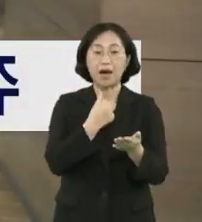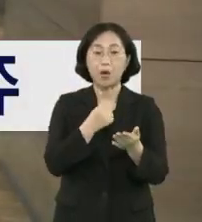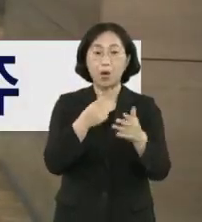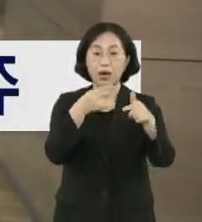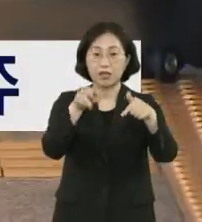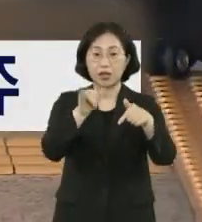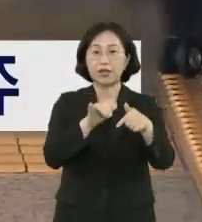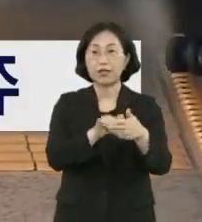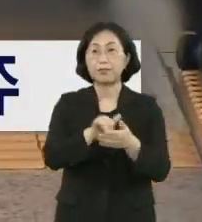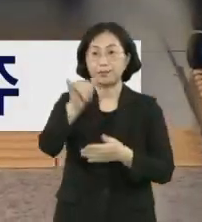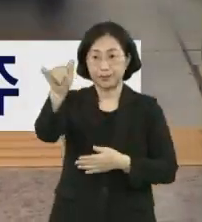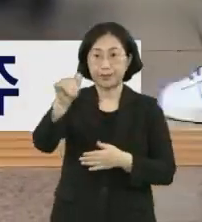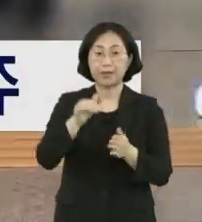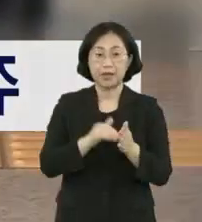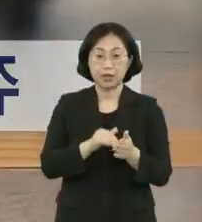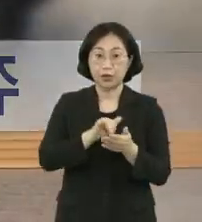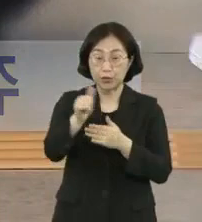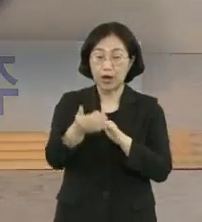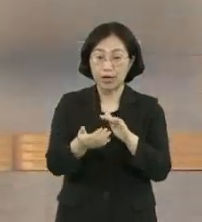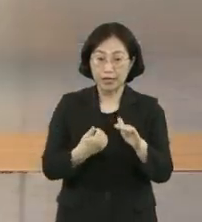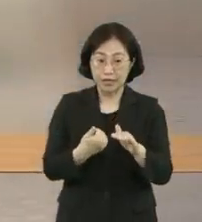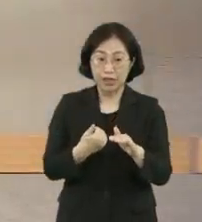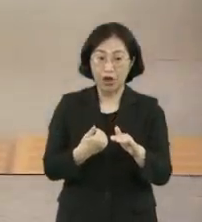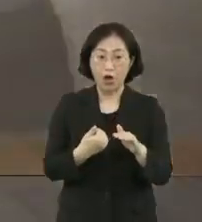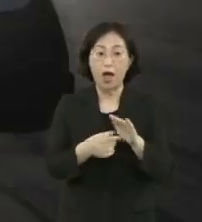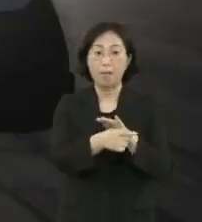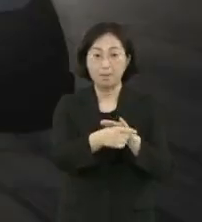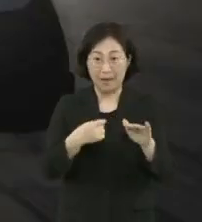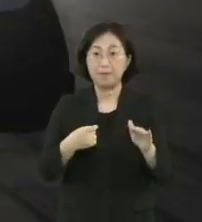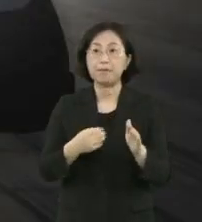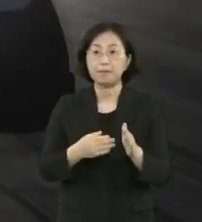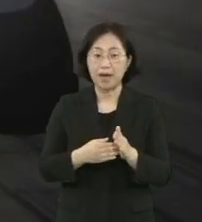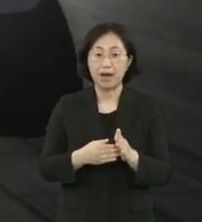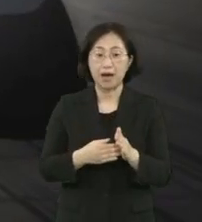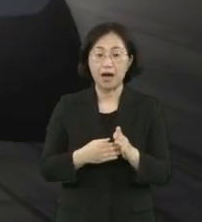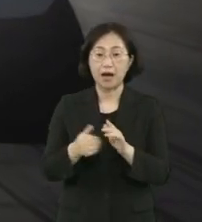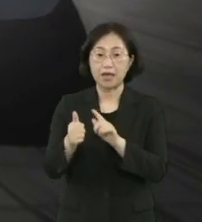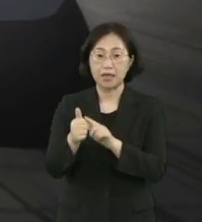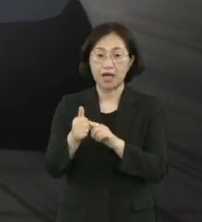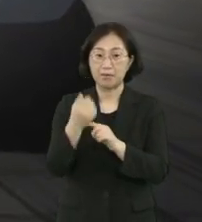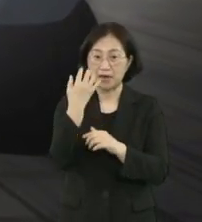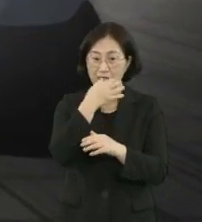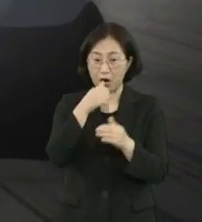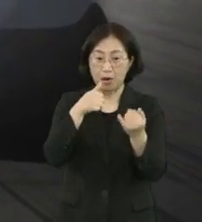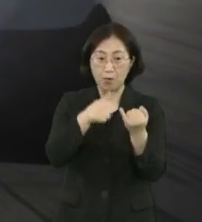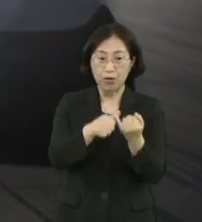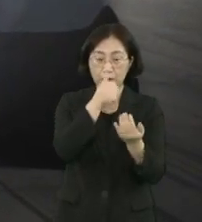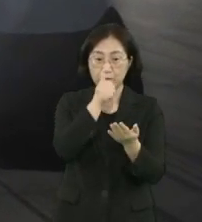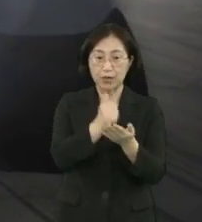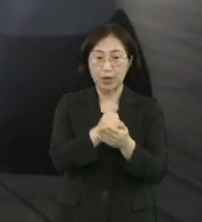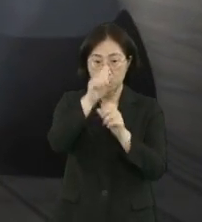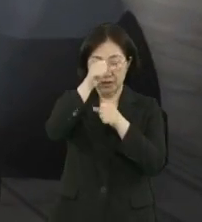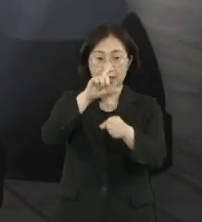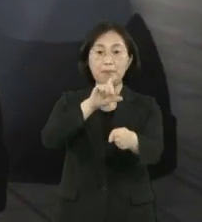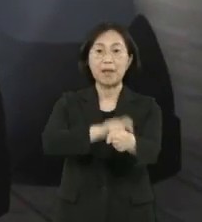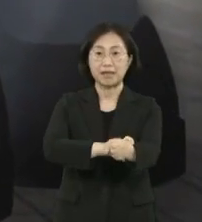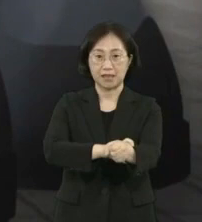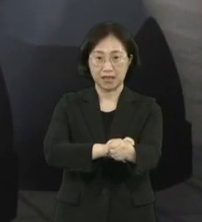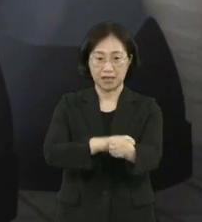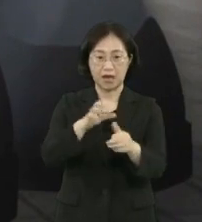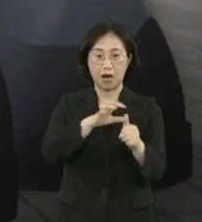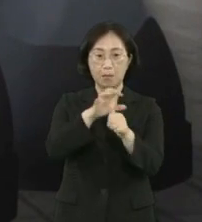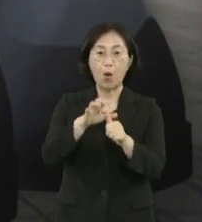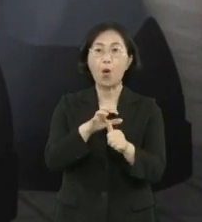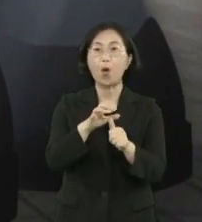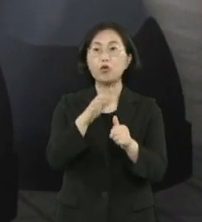통해 출국했습니다. 출국 직전 강도 행각을 벌인 건데 A씨는 성폭력 범죄로 전자발찌를 착용한